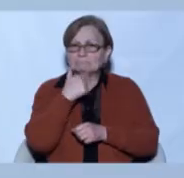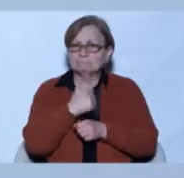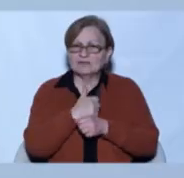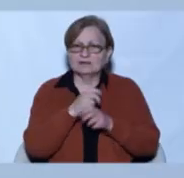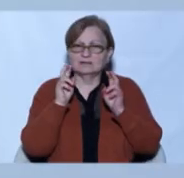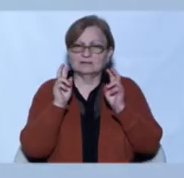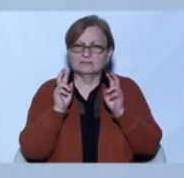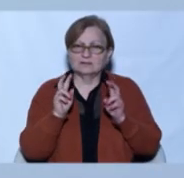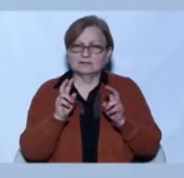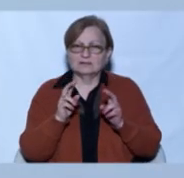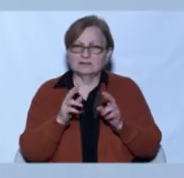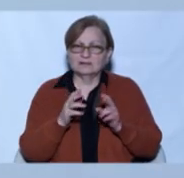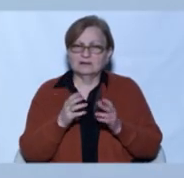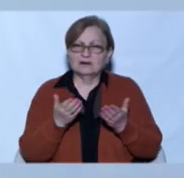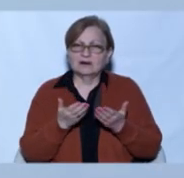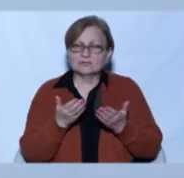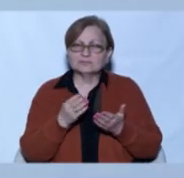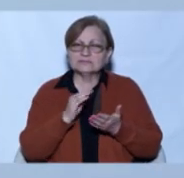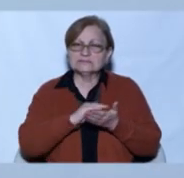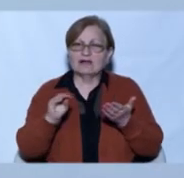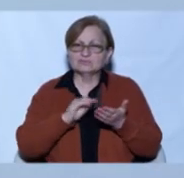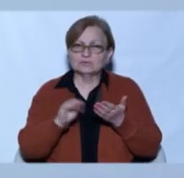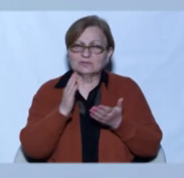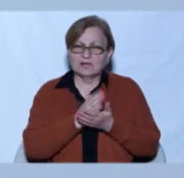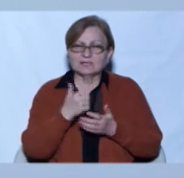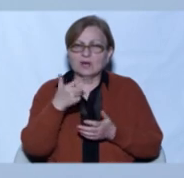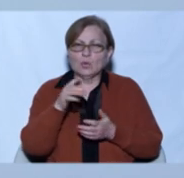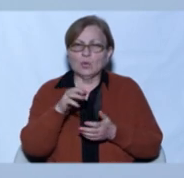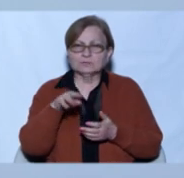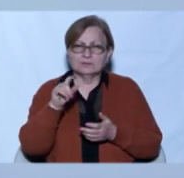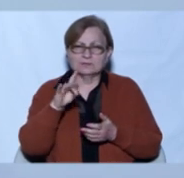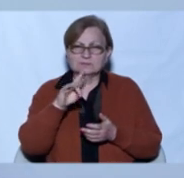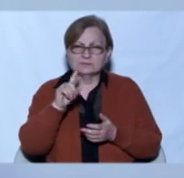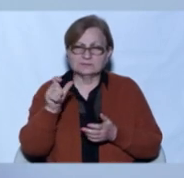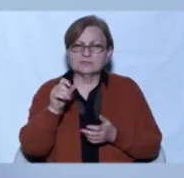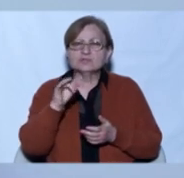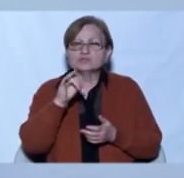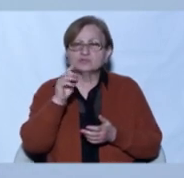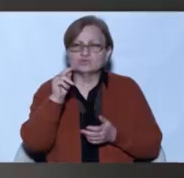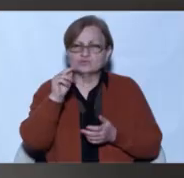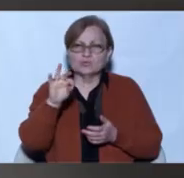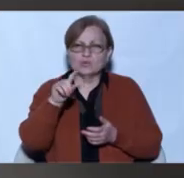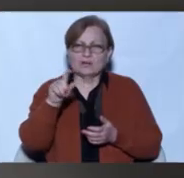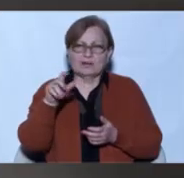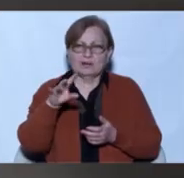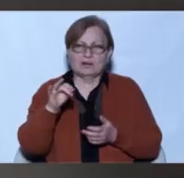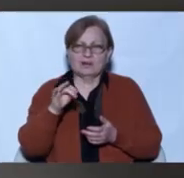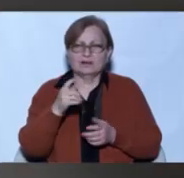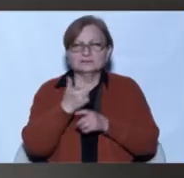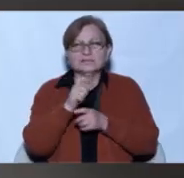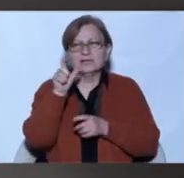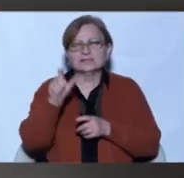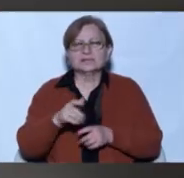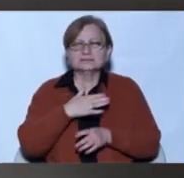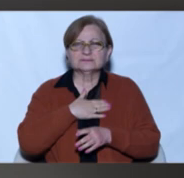ტექსტს, რომლის ავტორიც არის გოდერძი ჩოხელი. გოდერძი ჩოხელს მართალი